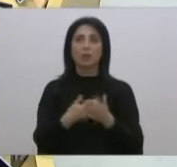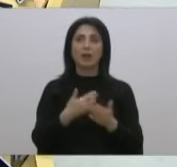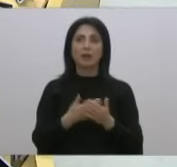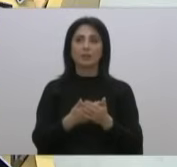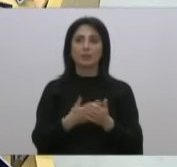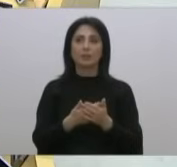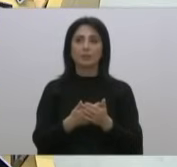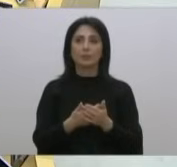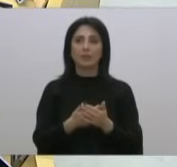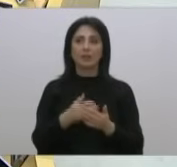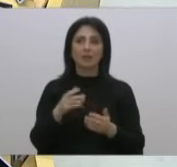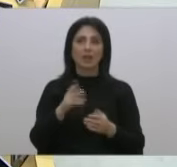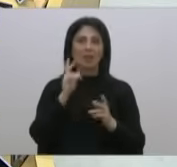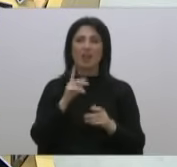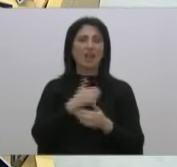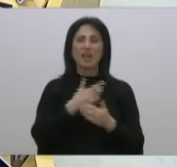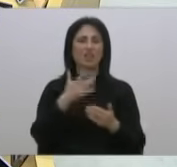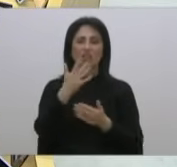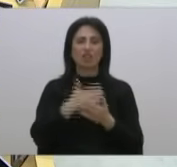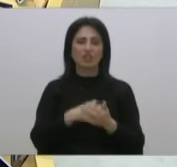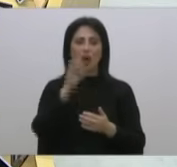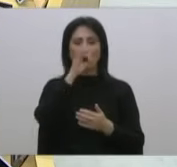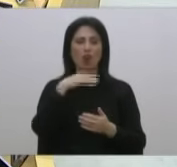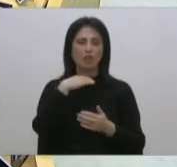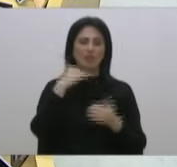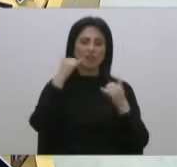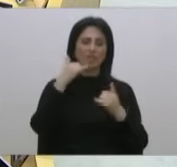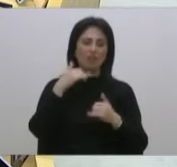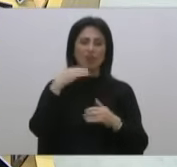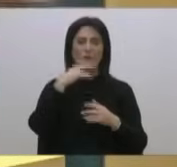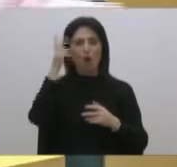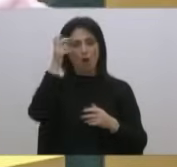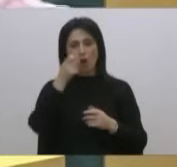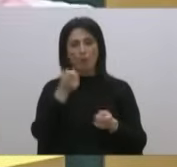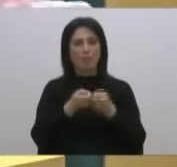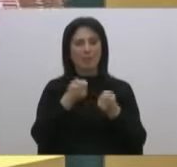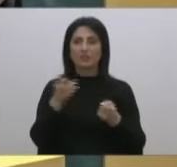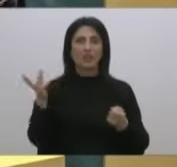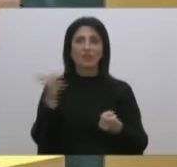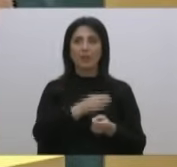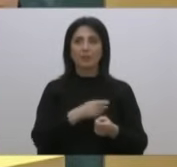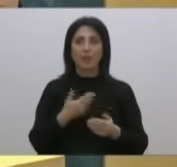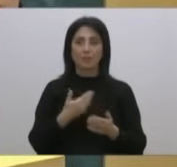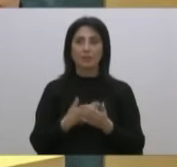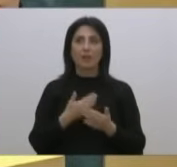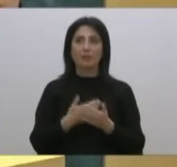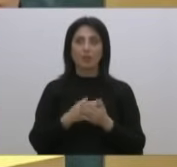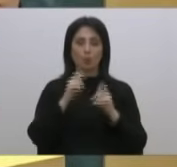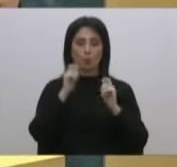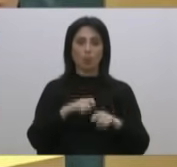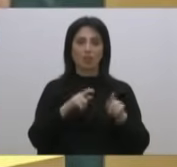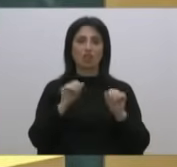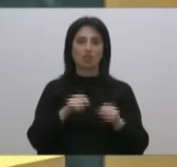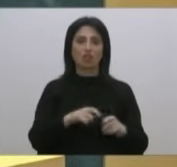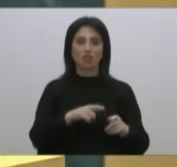მაგალითად, სულ არ ვიცი, რაც გინდა ჩამოთქვა, ღორის ხორცი, საქონლის ხორცი, ხორბალი, მარცვლეული, ყველაფერი. აი მაგალითად,